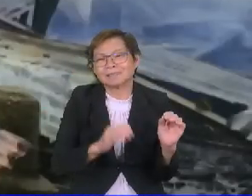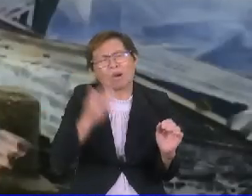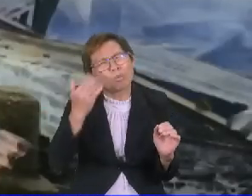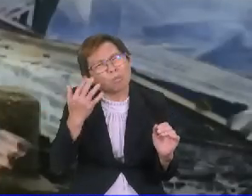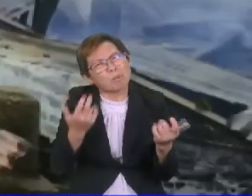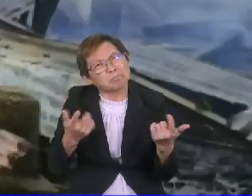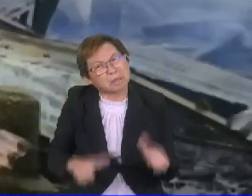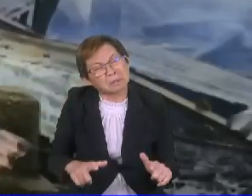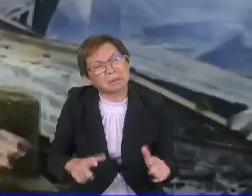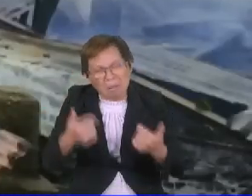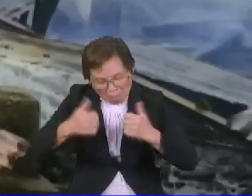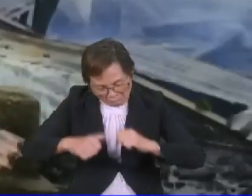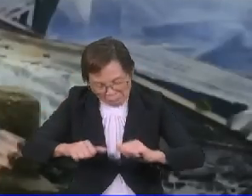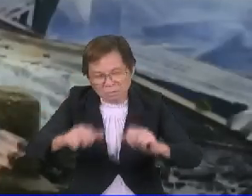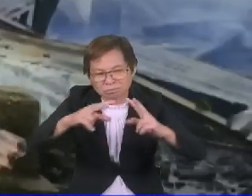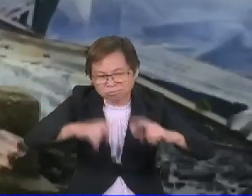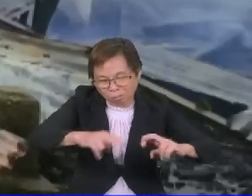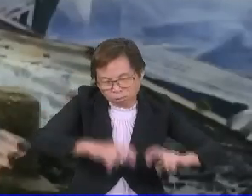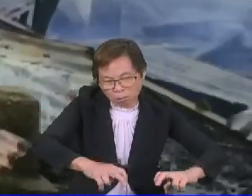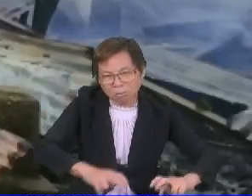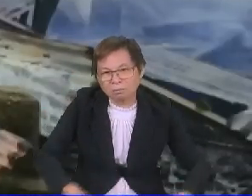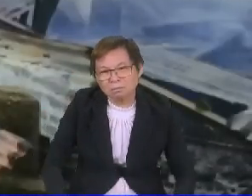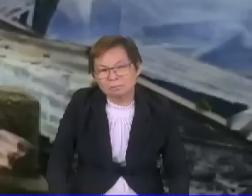Puncak kejadian masih dalam setan